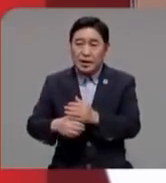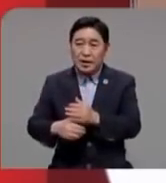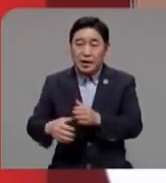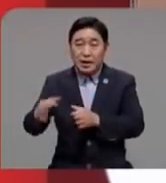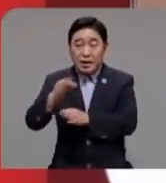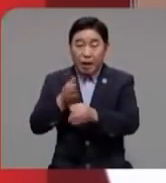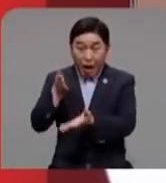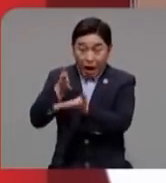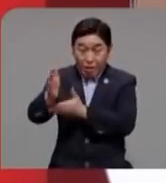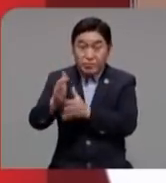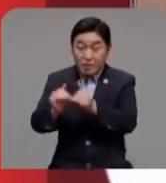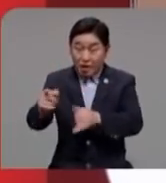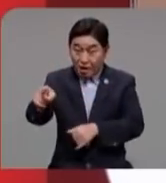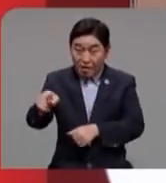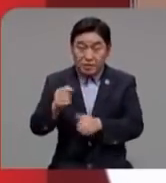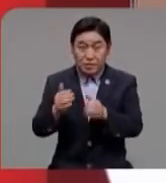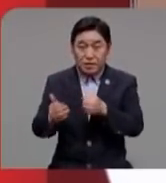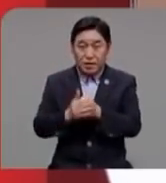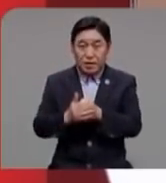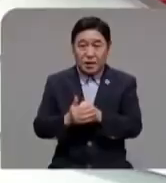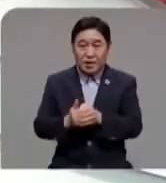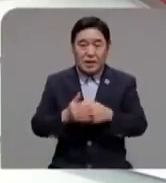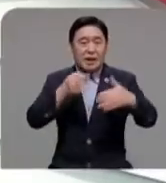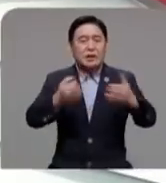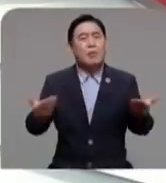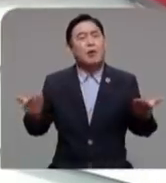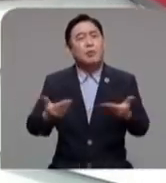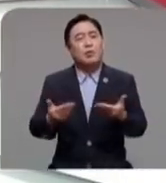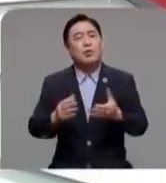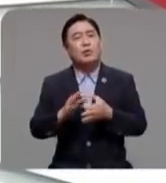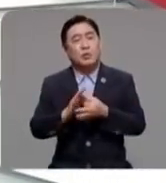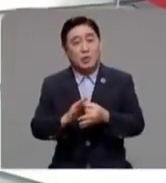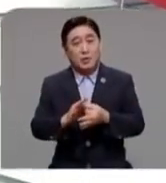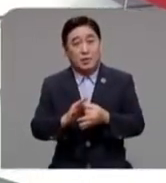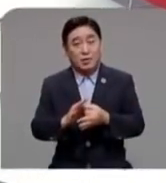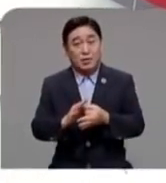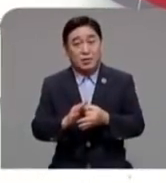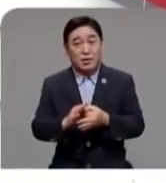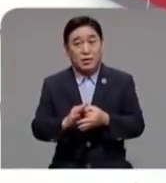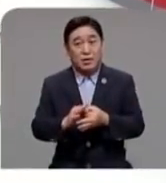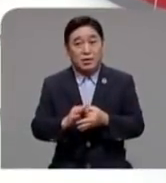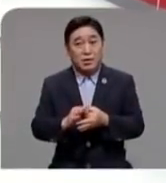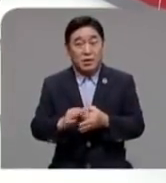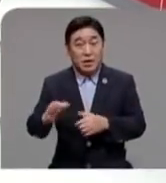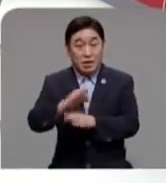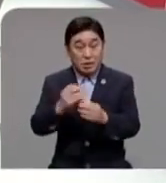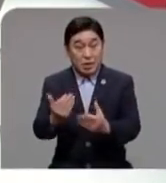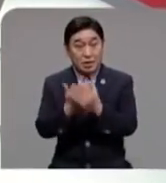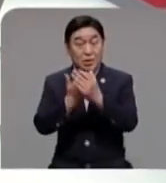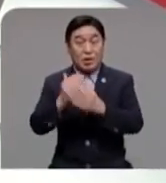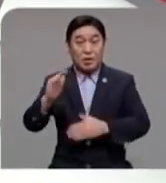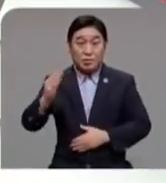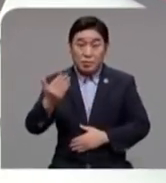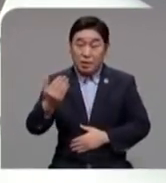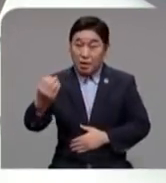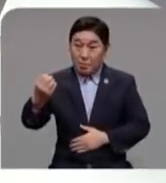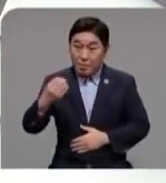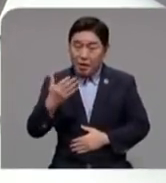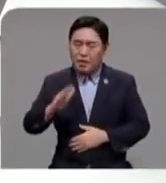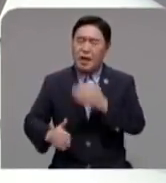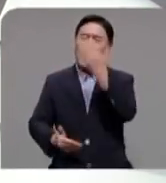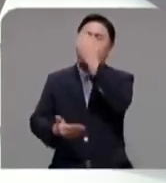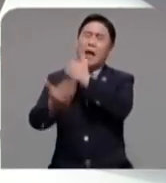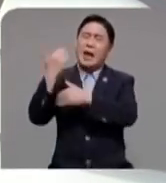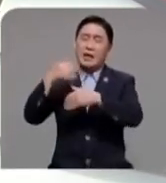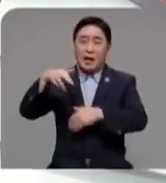경제학을 하셨으니까 자본과 노동의 그 투입으로 이제 그 산출이 나오고 경제 성장이 된다 하는데,